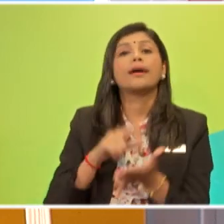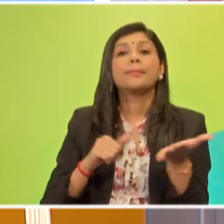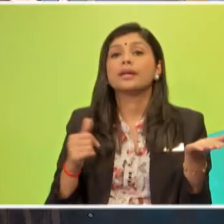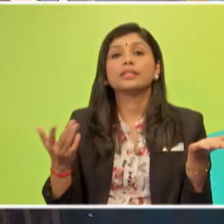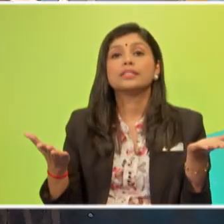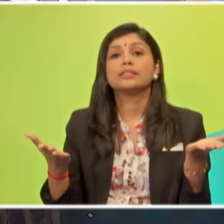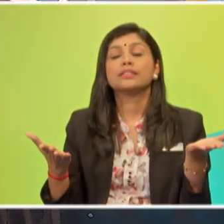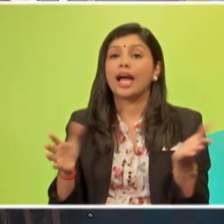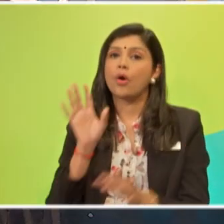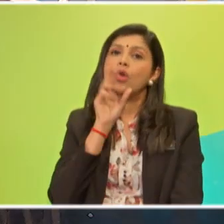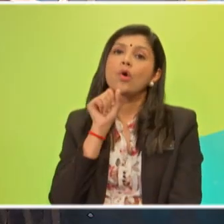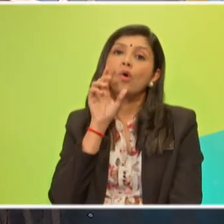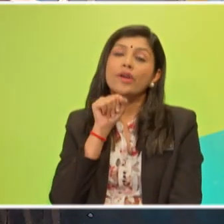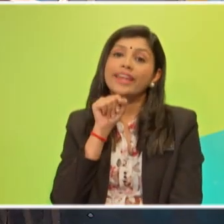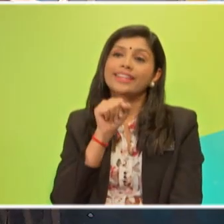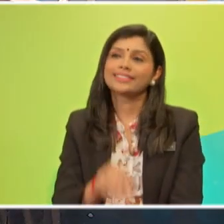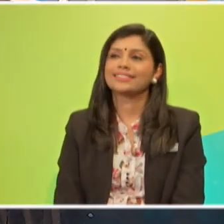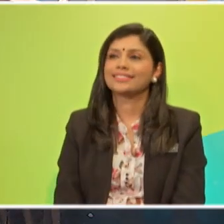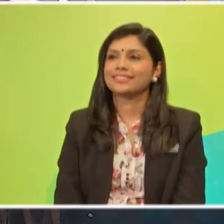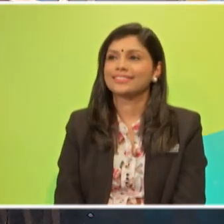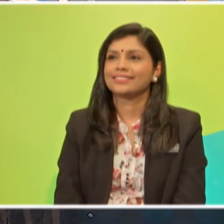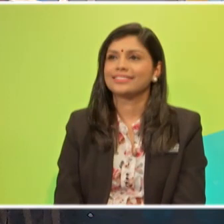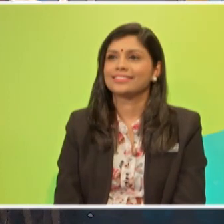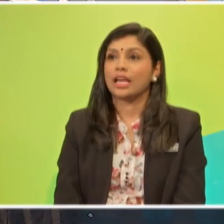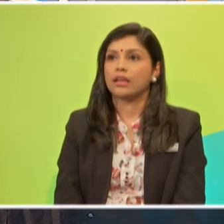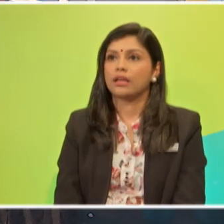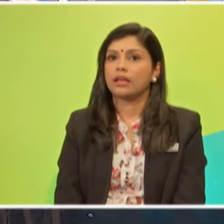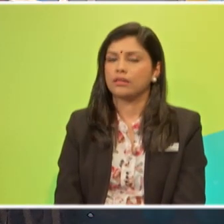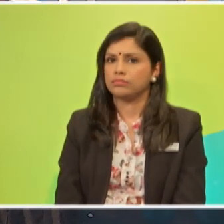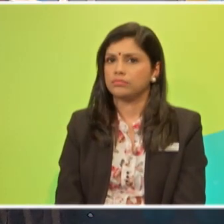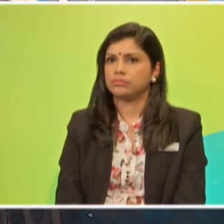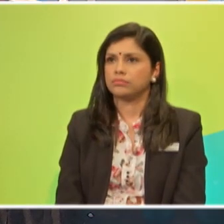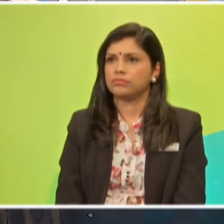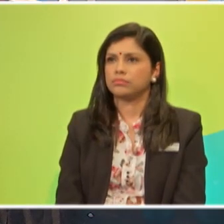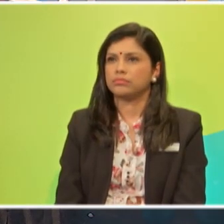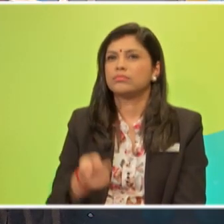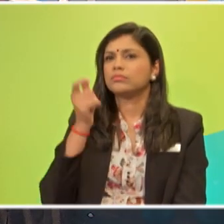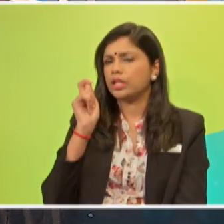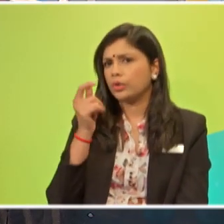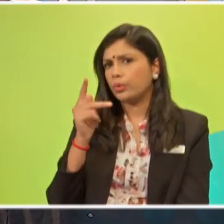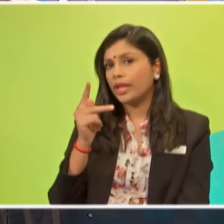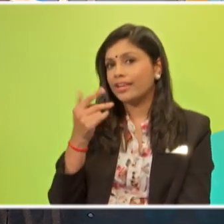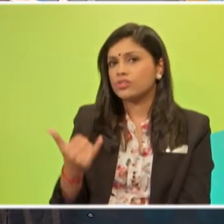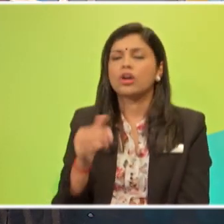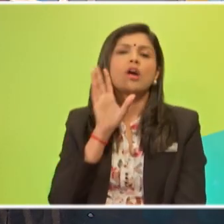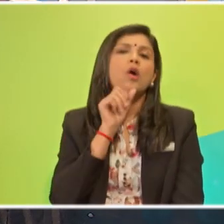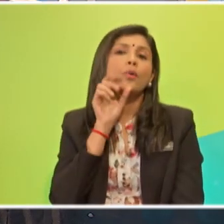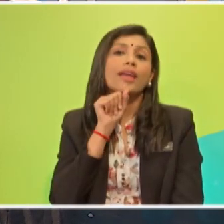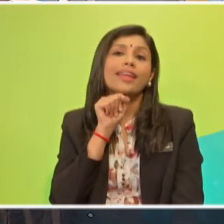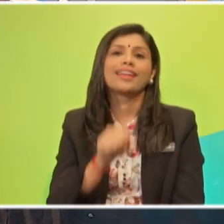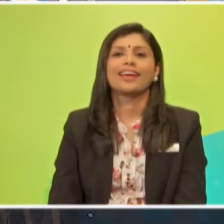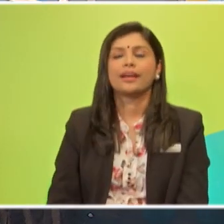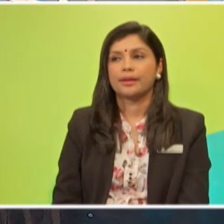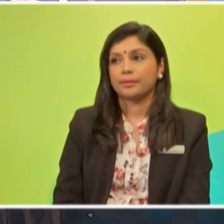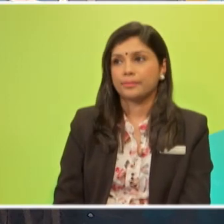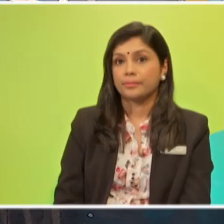warna orange, cikgu. Kita dapat orange sekali lagi kan? Tadi warna kuning, sekarang je warna orange, cikgu. Okey.